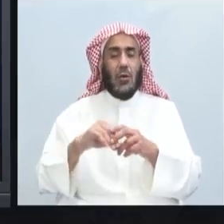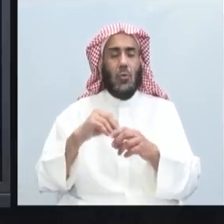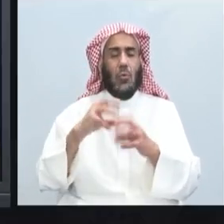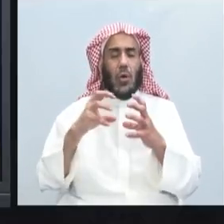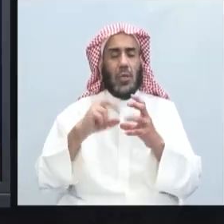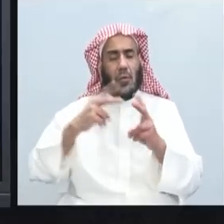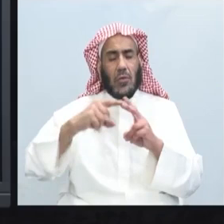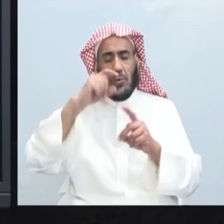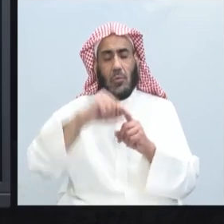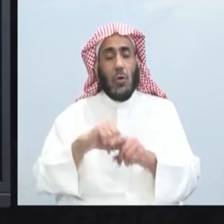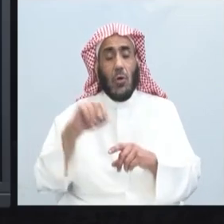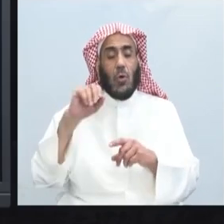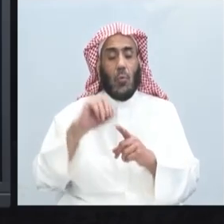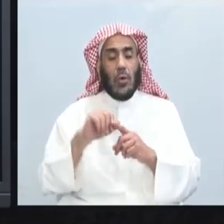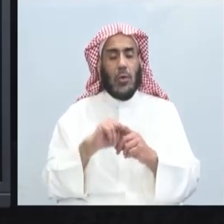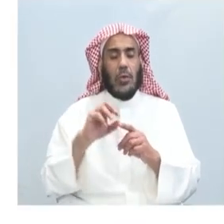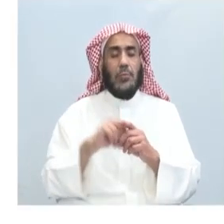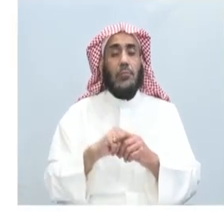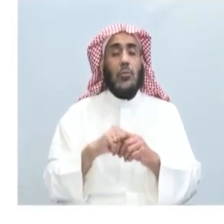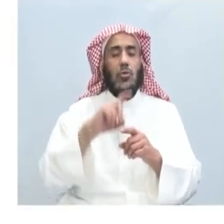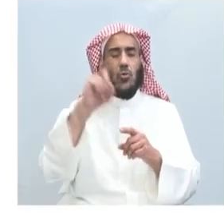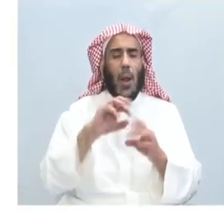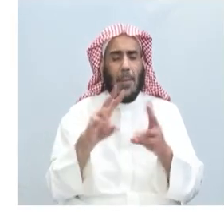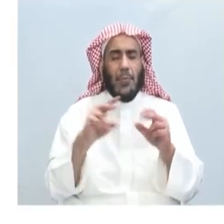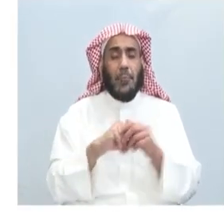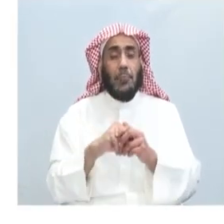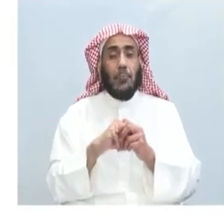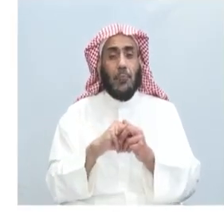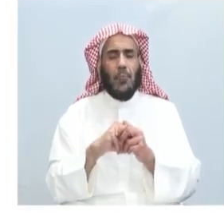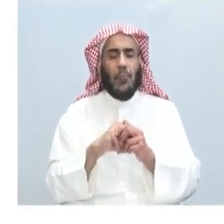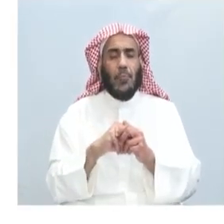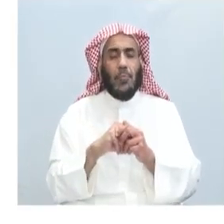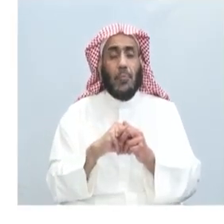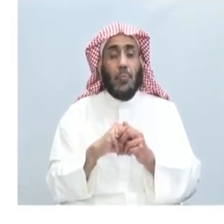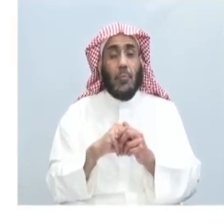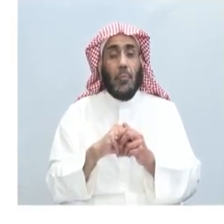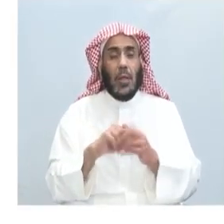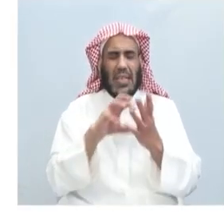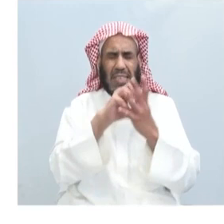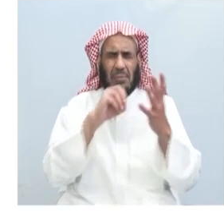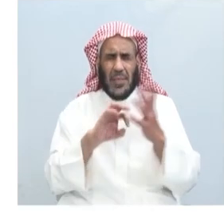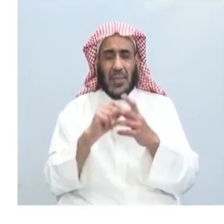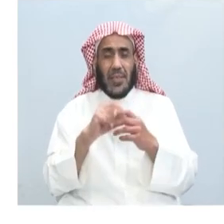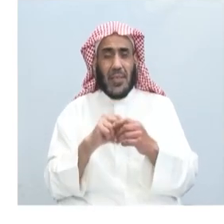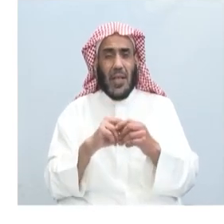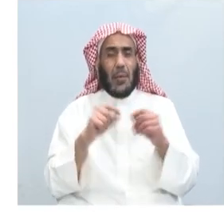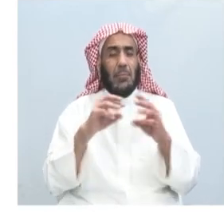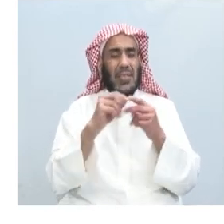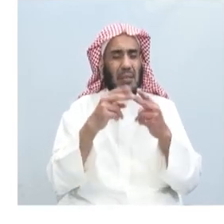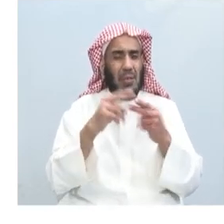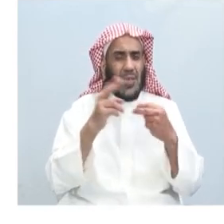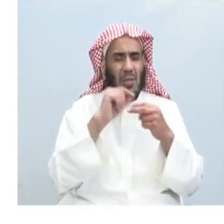درجه الحراره والكيو هي الحراره سؤال مثلا لدينا هنا تمتص قطعه من سبيكه فلزيه